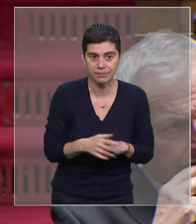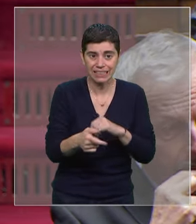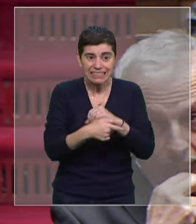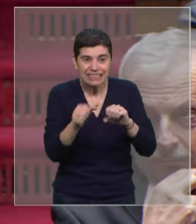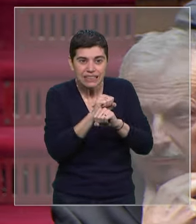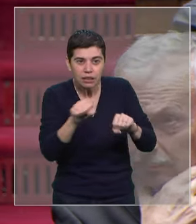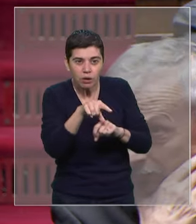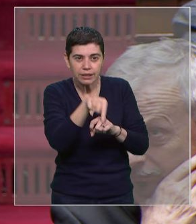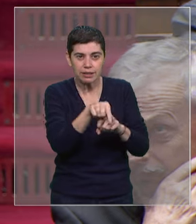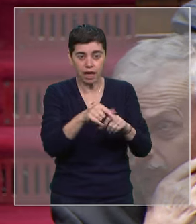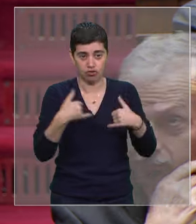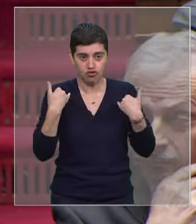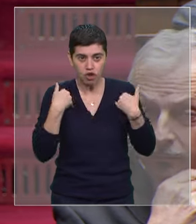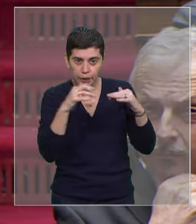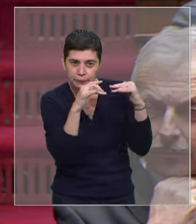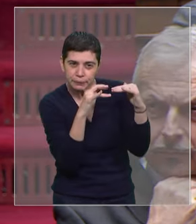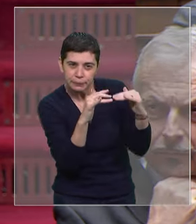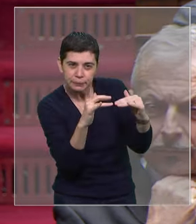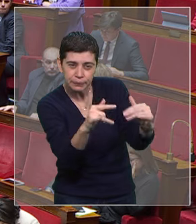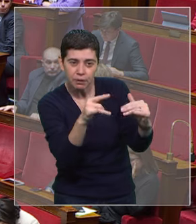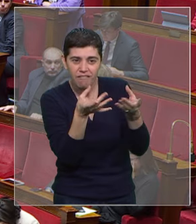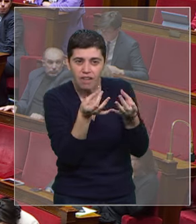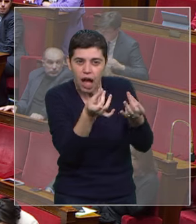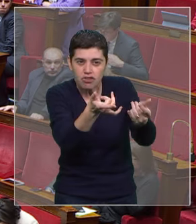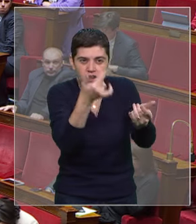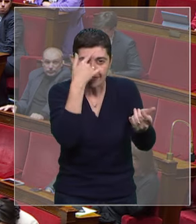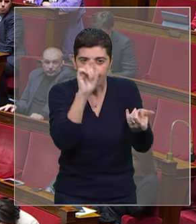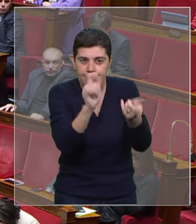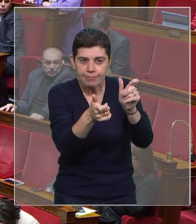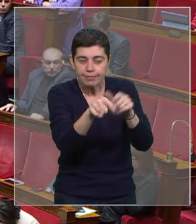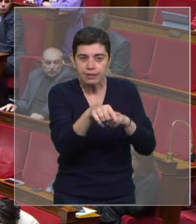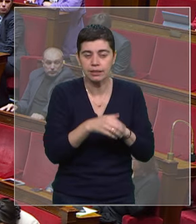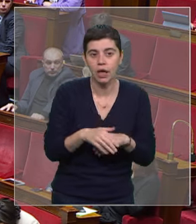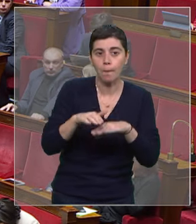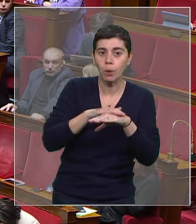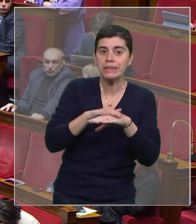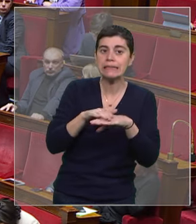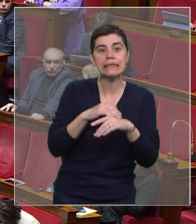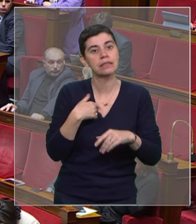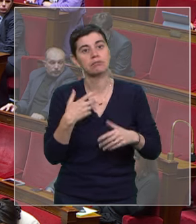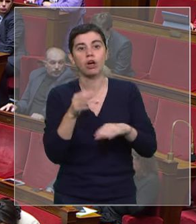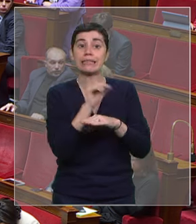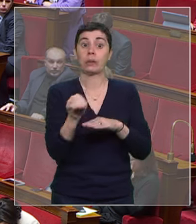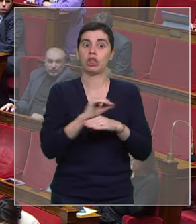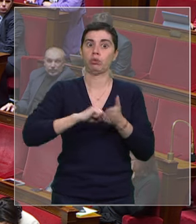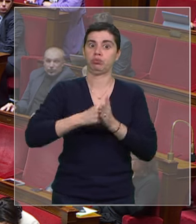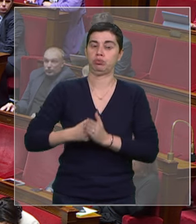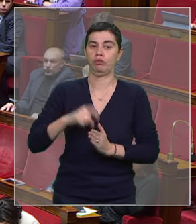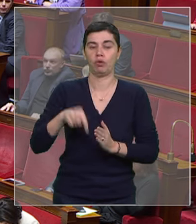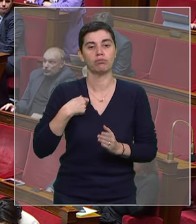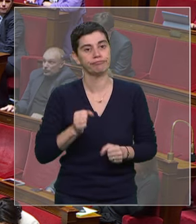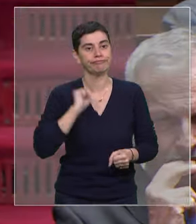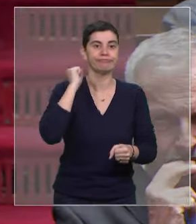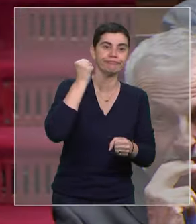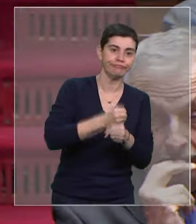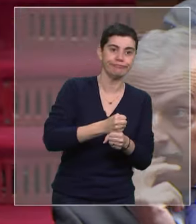jeunes psychologiquement fragiles. Les politiques sécuritaires qui ont un bon écho ici se contentent de réprimer, de punir et de